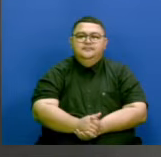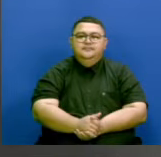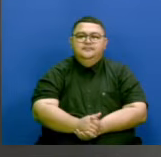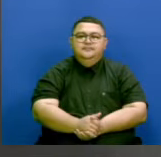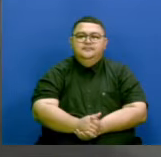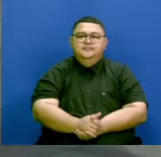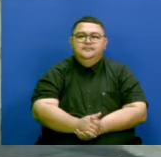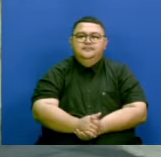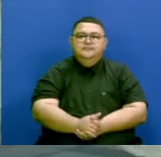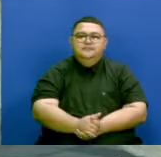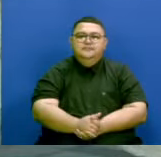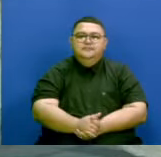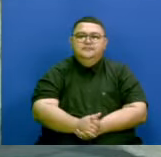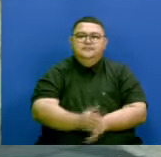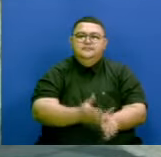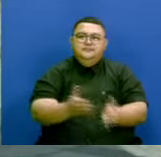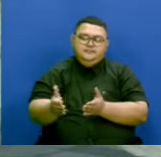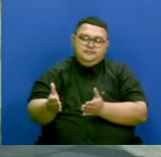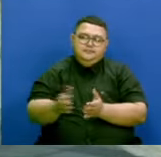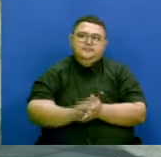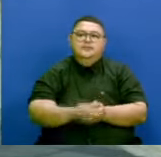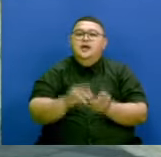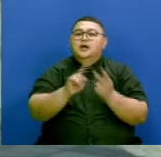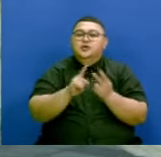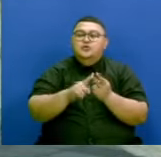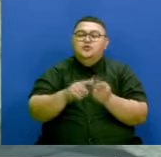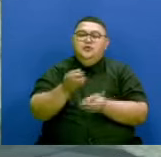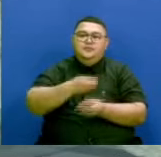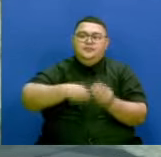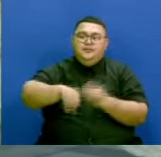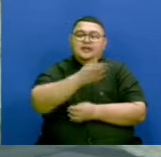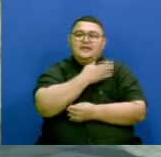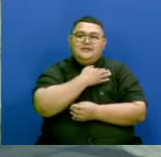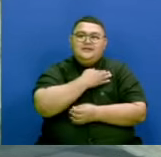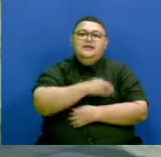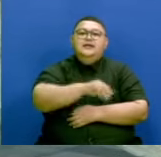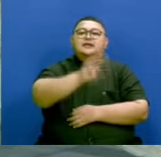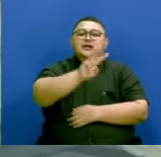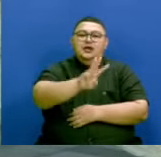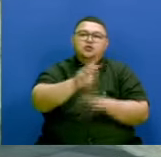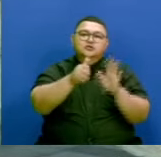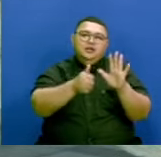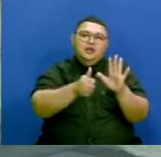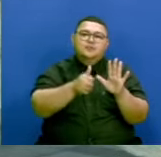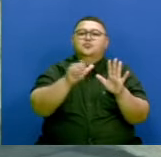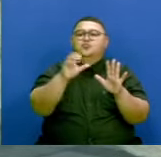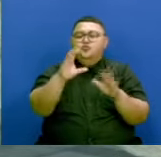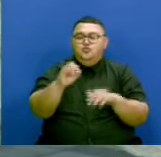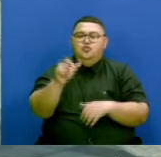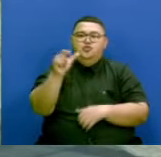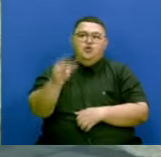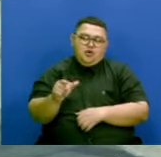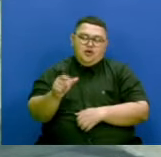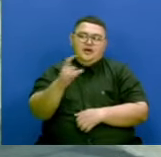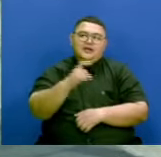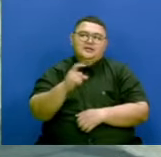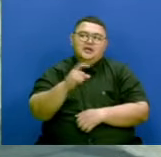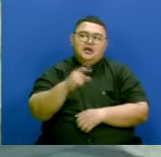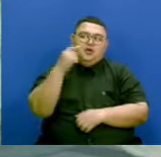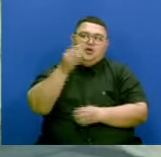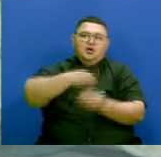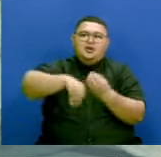Ya, informasi berikutnya terkait ibadah haji, di mana sebanyak 360 jamaah calon haji